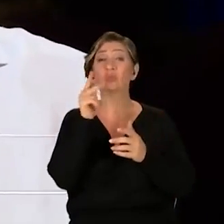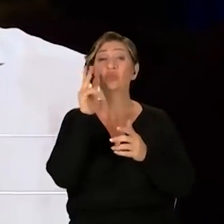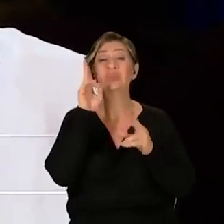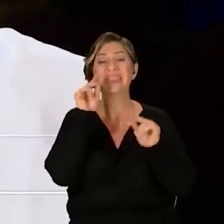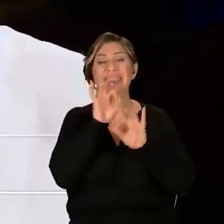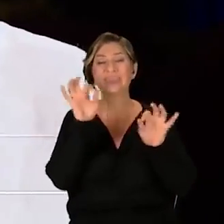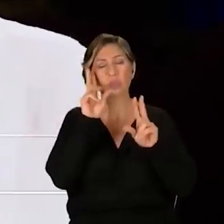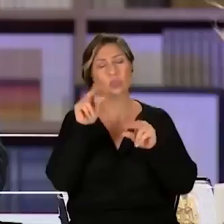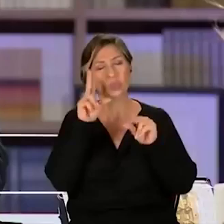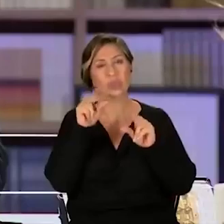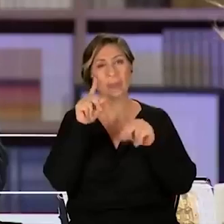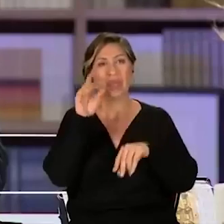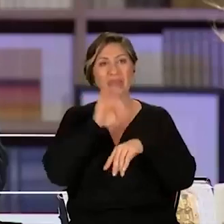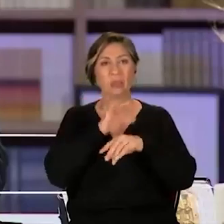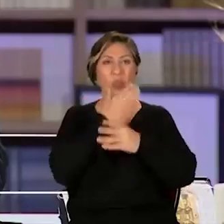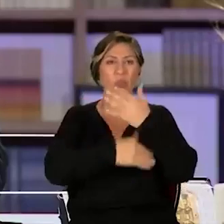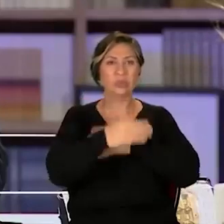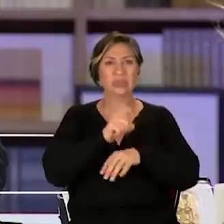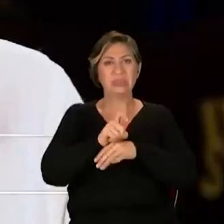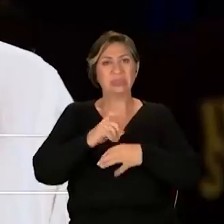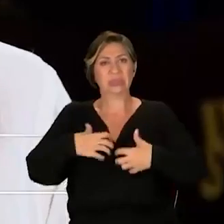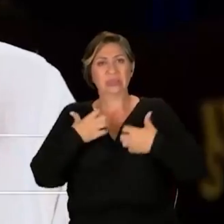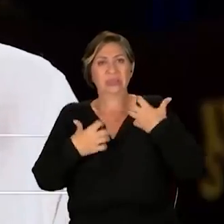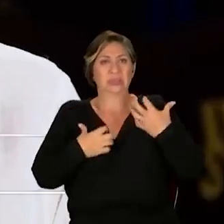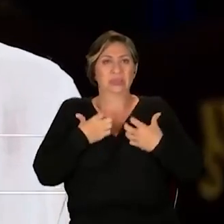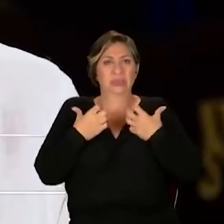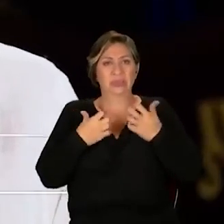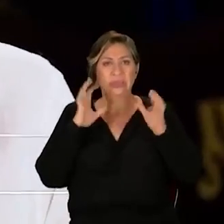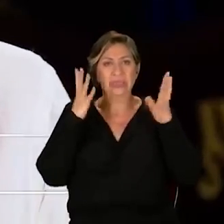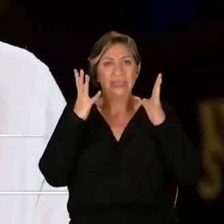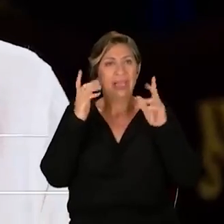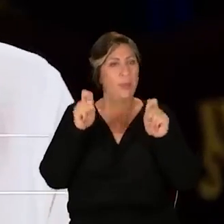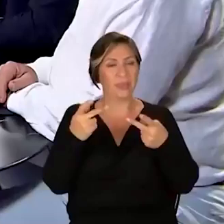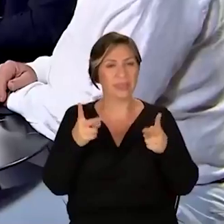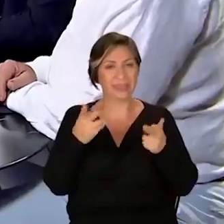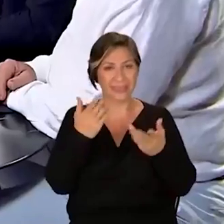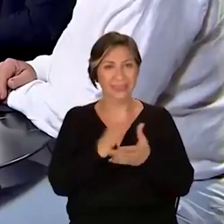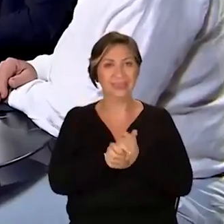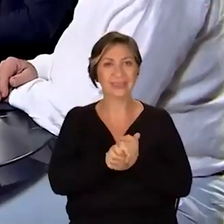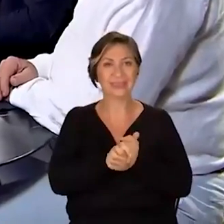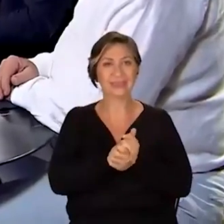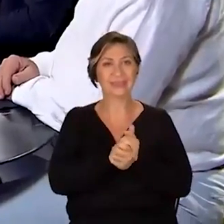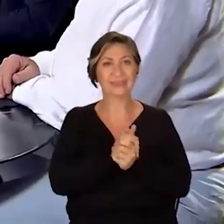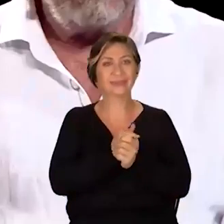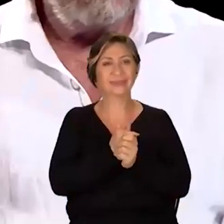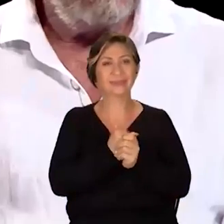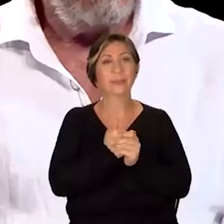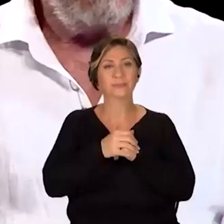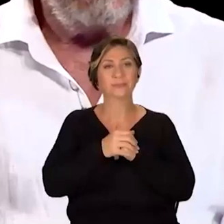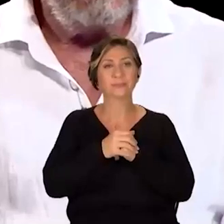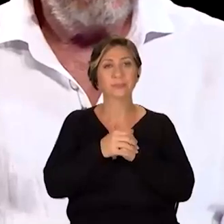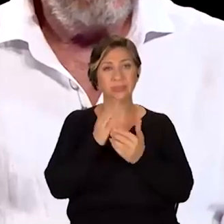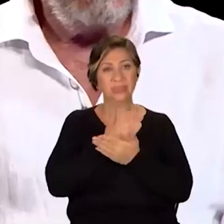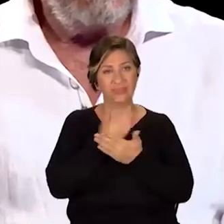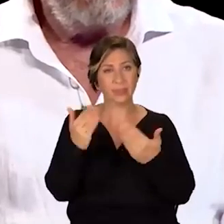yetersiz uyuduysanız bir yandan yorgunsunuzdur ama bir yandan da biraz çılgınlık yapabilirsiniz. Öfori yapar. Evet.